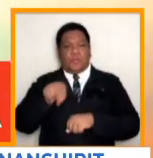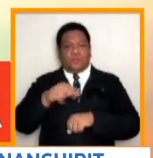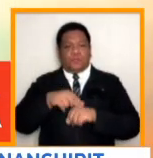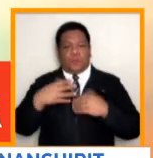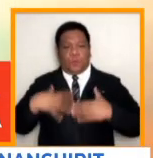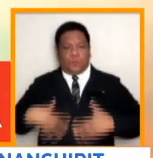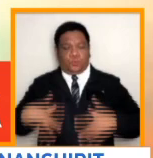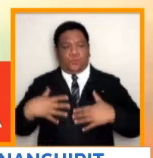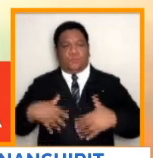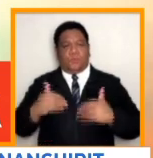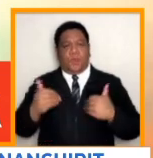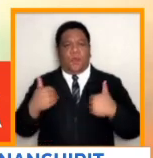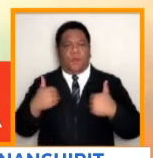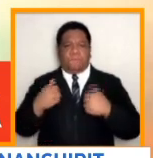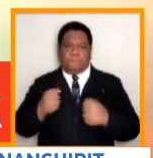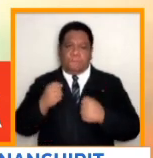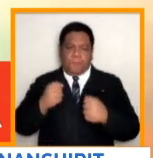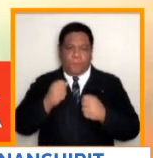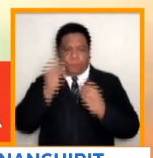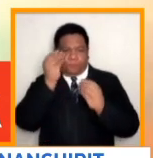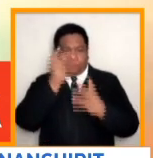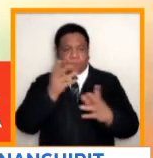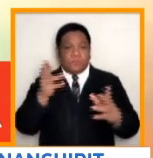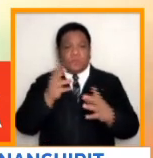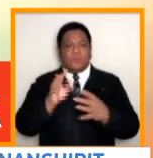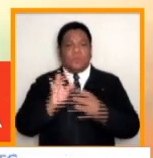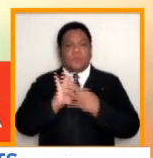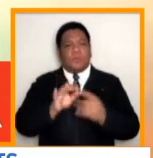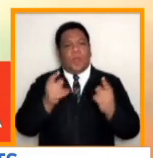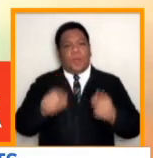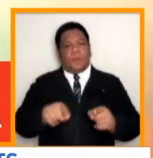ng powerful message tungkol sa sitwasyon sa